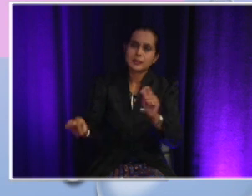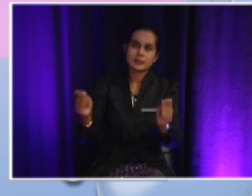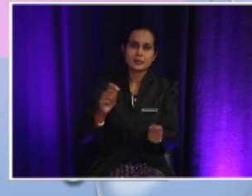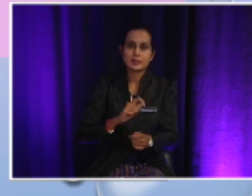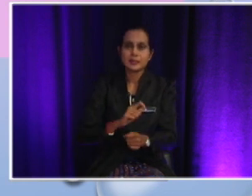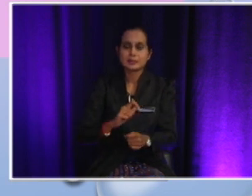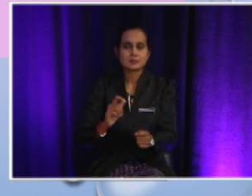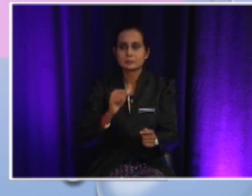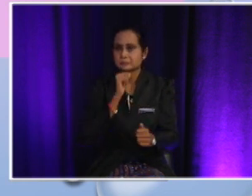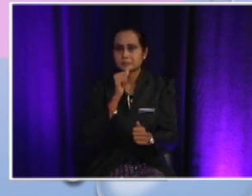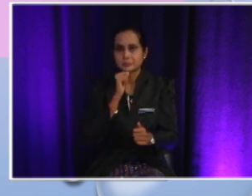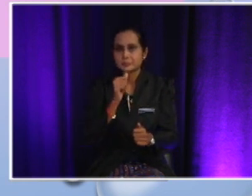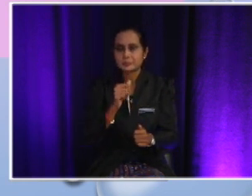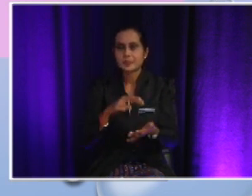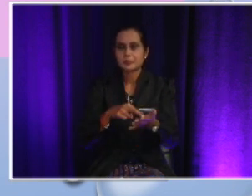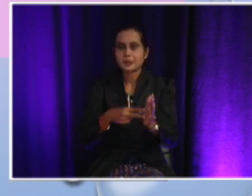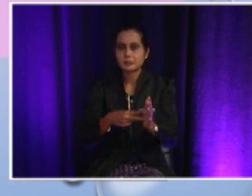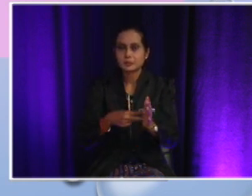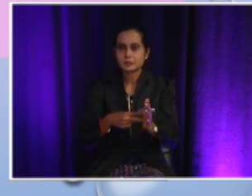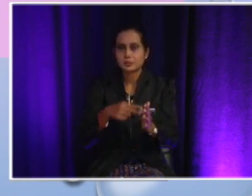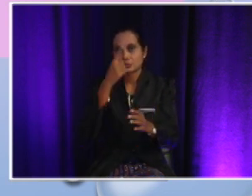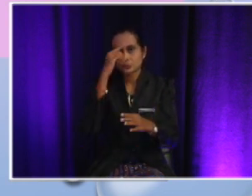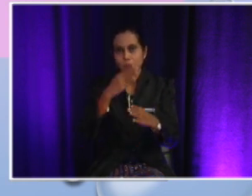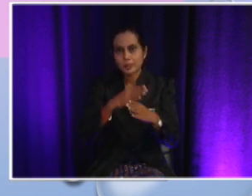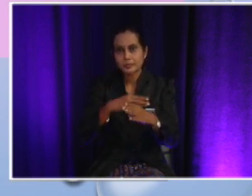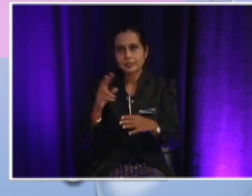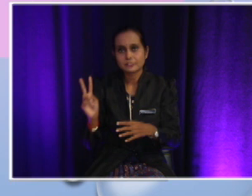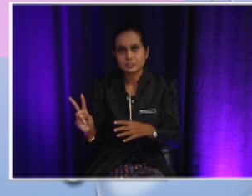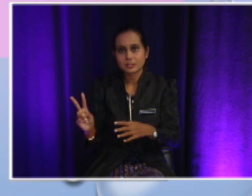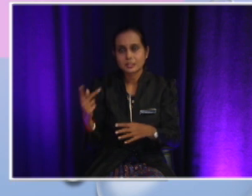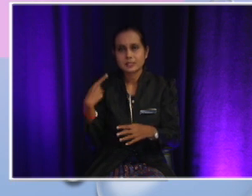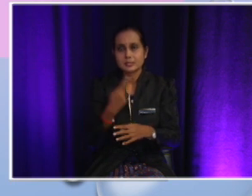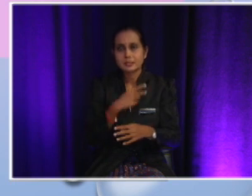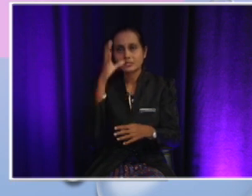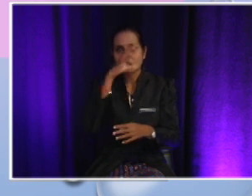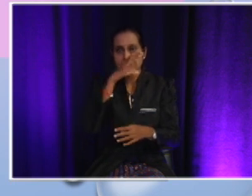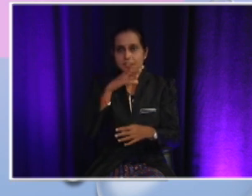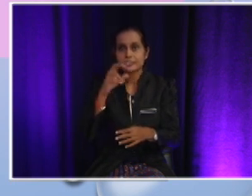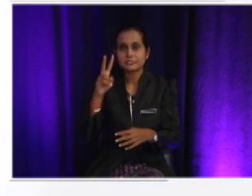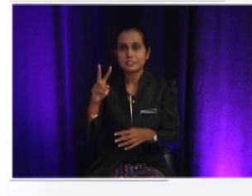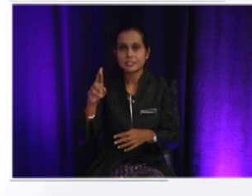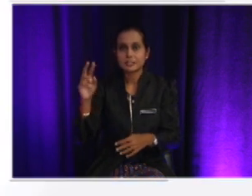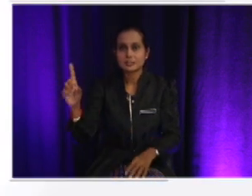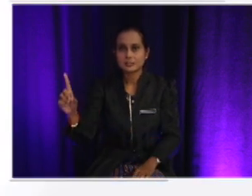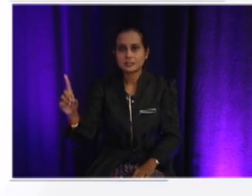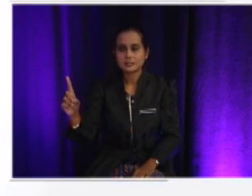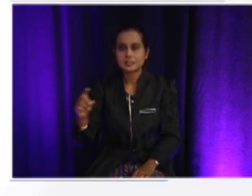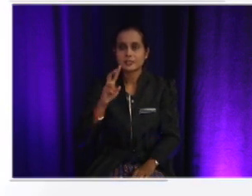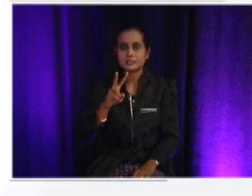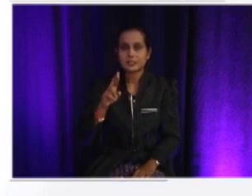terbalik. Maksudnya sini tadi untuk pembagi voltan, kita nak cari VR1. So VR1 yang